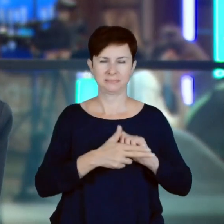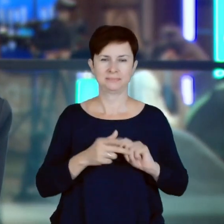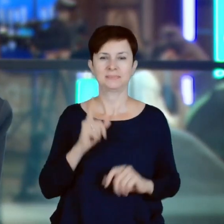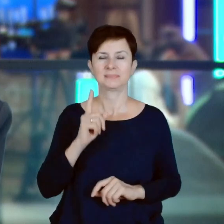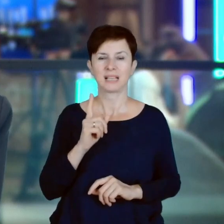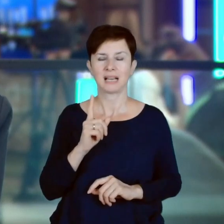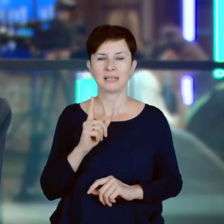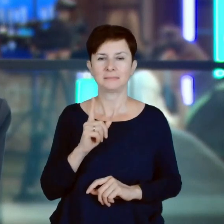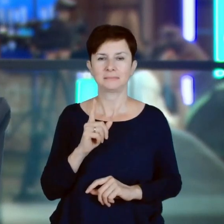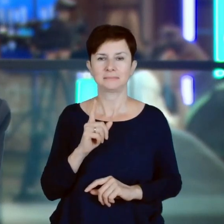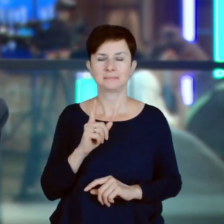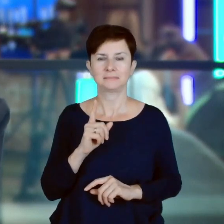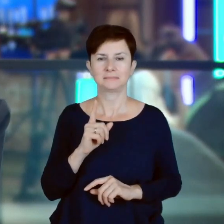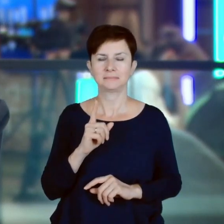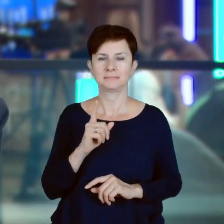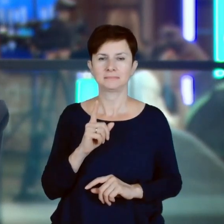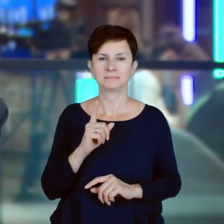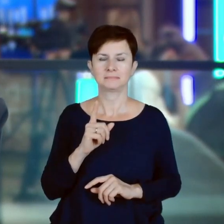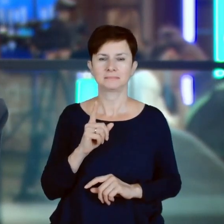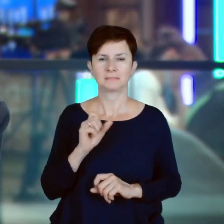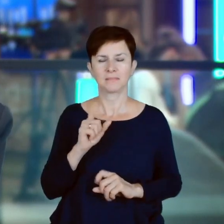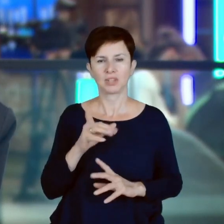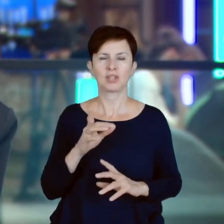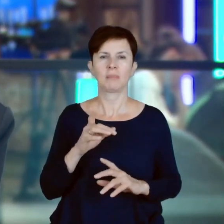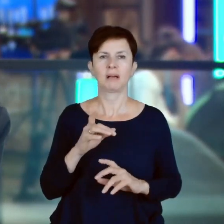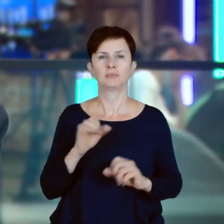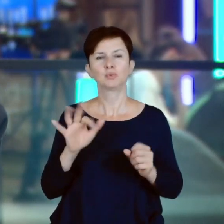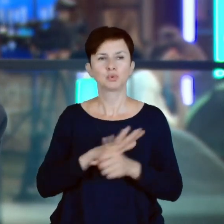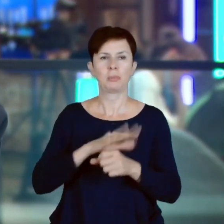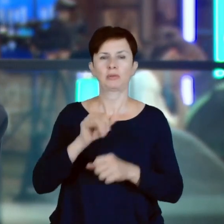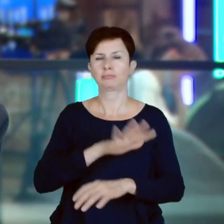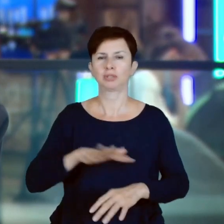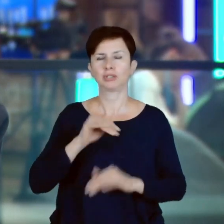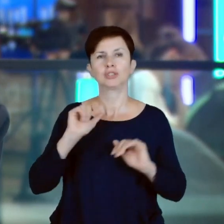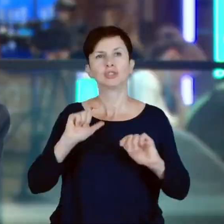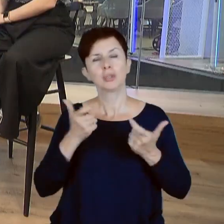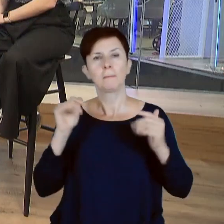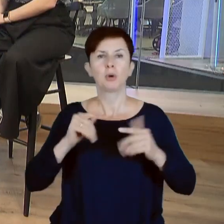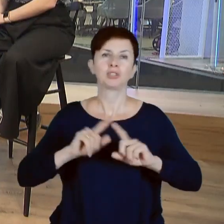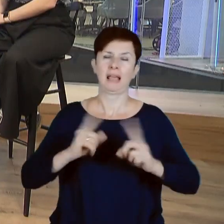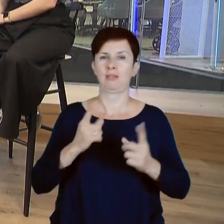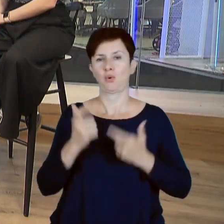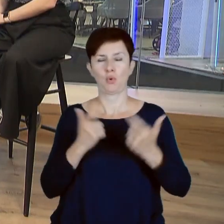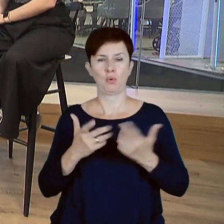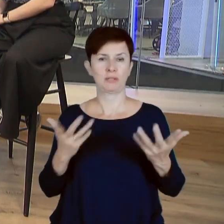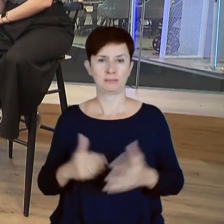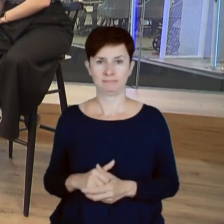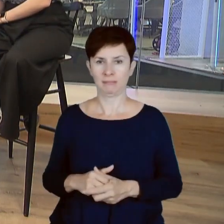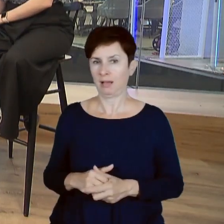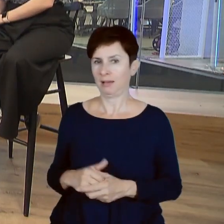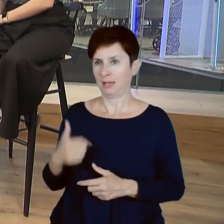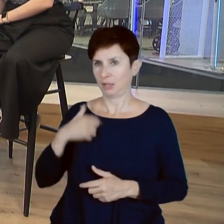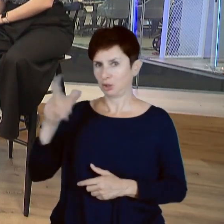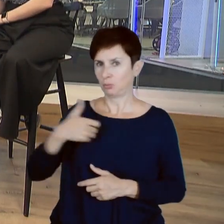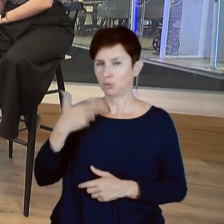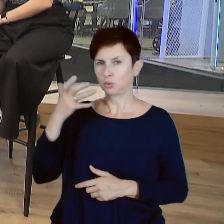będzie jednak zagospodarować tą przestrzeń, prawda, żeby coś innego można było zrobić. Ja muszę powiedzieć, że jak ciebie słucham, to mi się przypomina